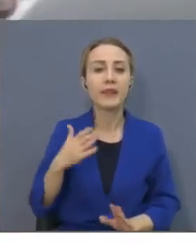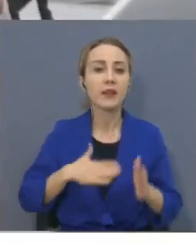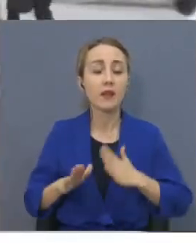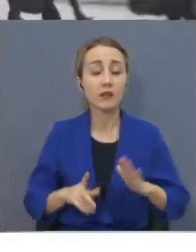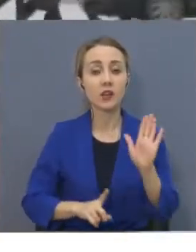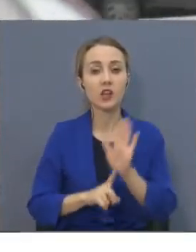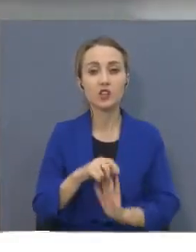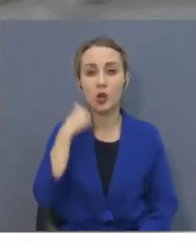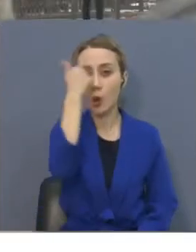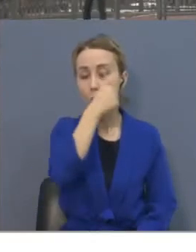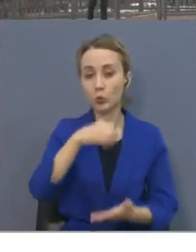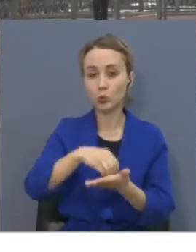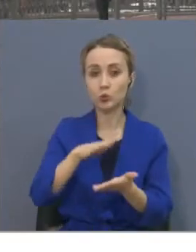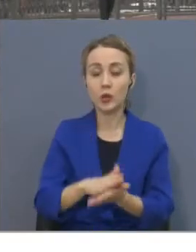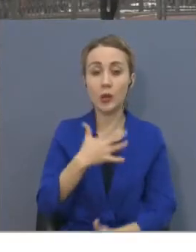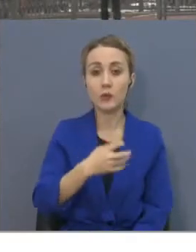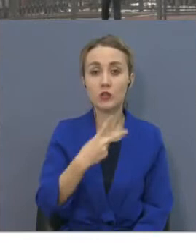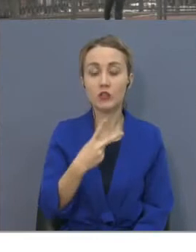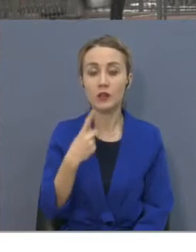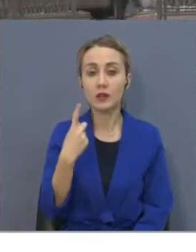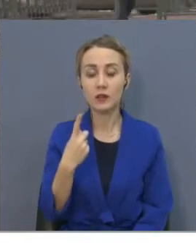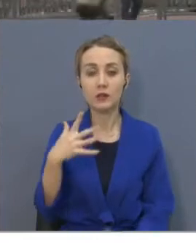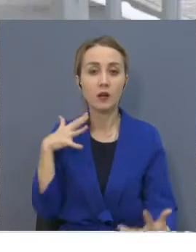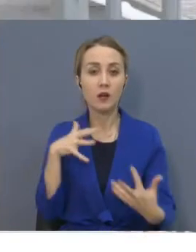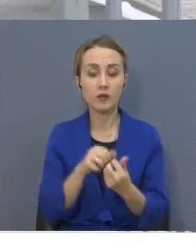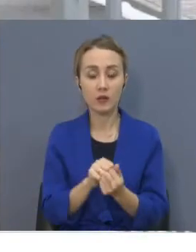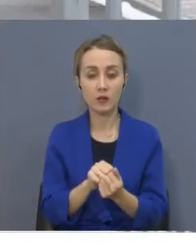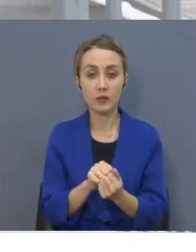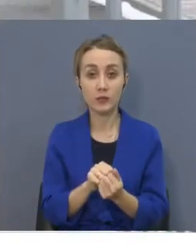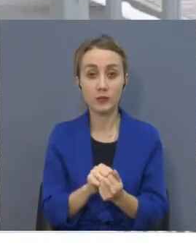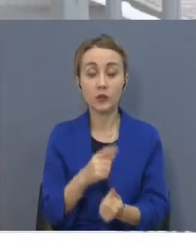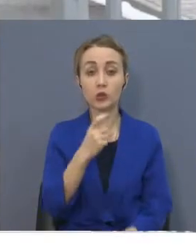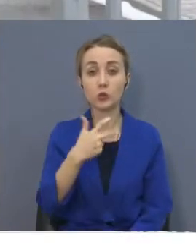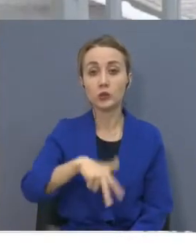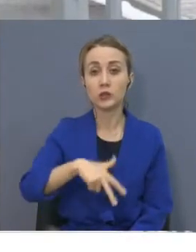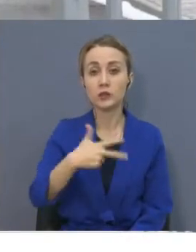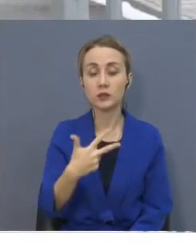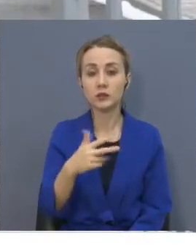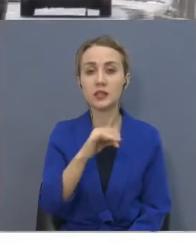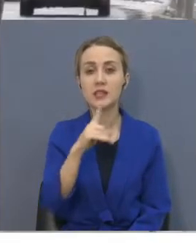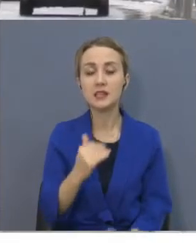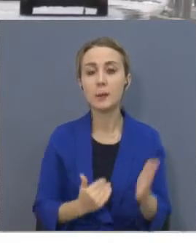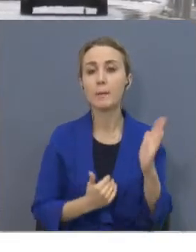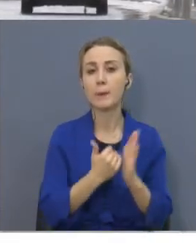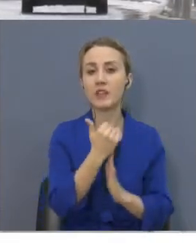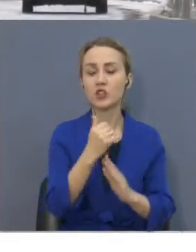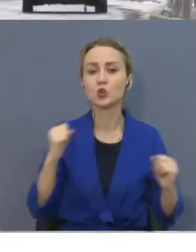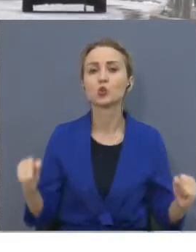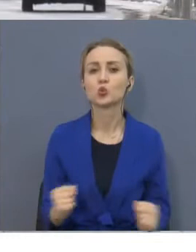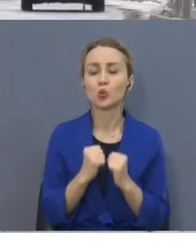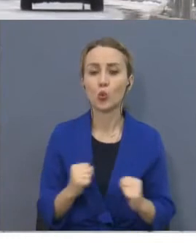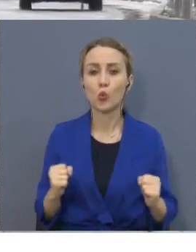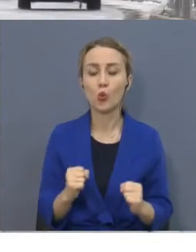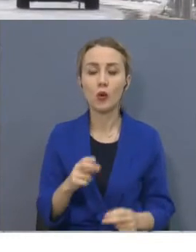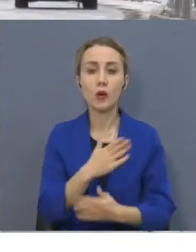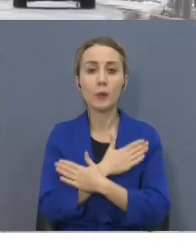с начала года зарегистрировано 521 дорожно-транспортное происшествие, 133 из них из-за превышения скорости. В ДТП